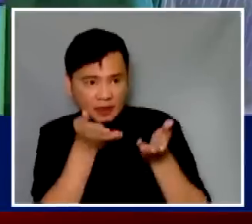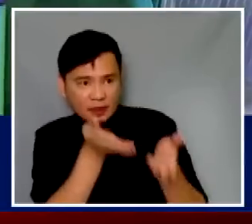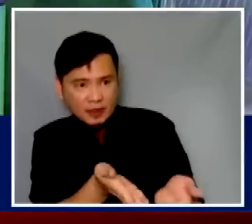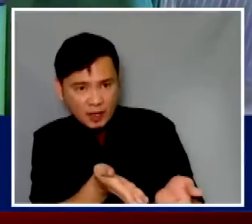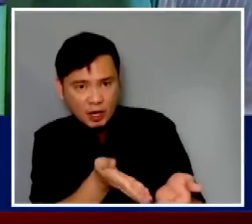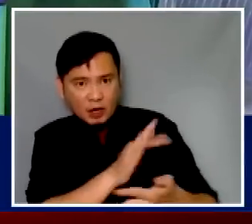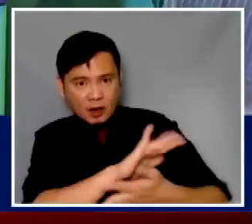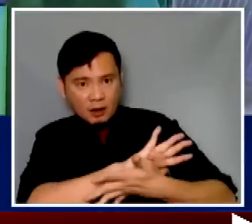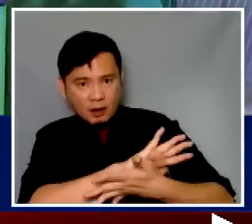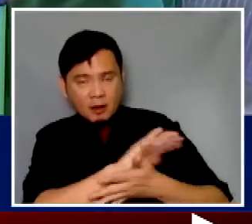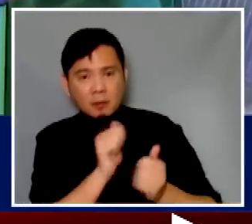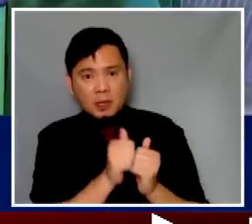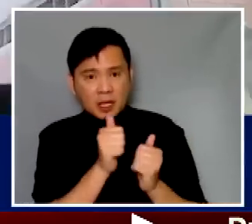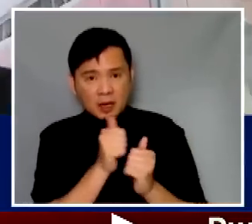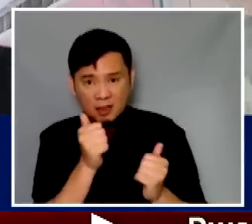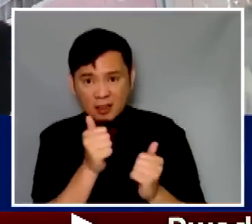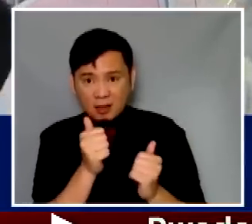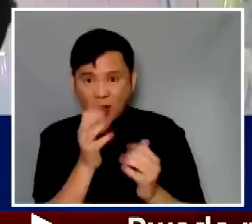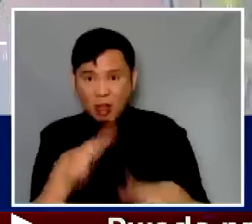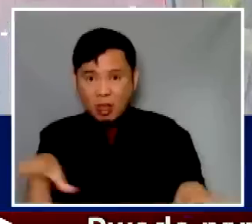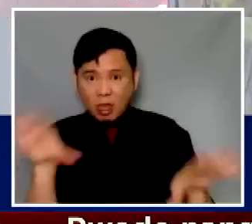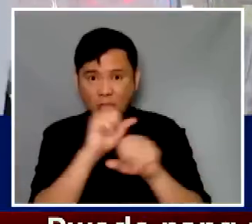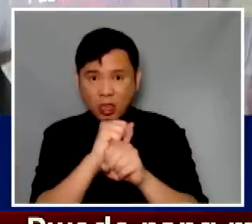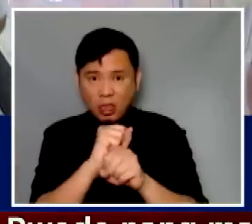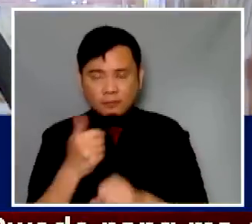pa tapos ang pandemya.